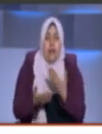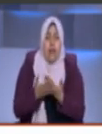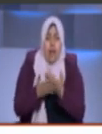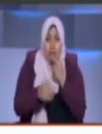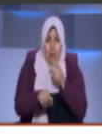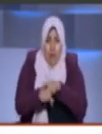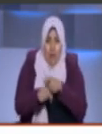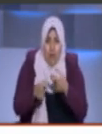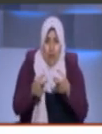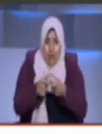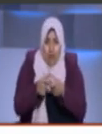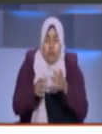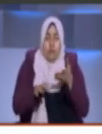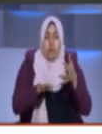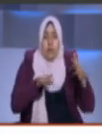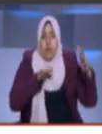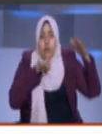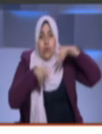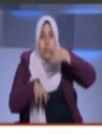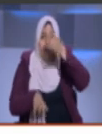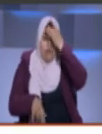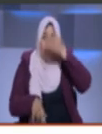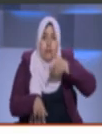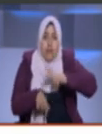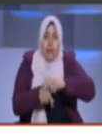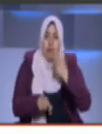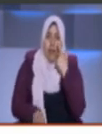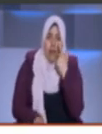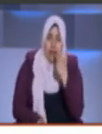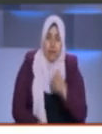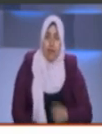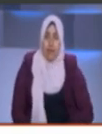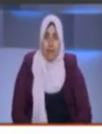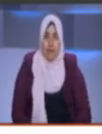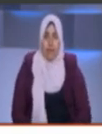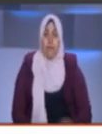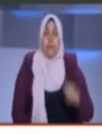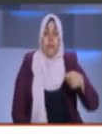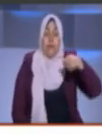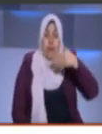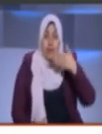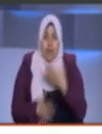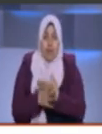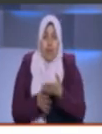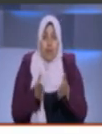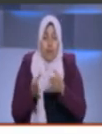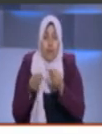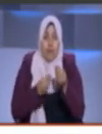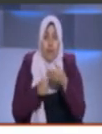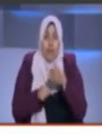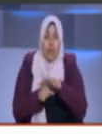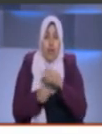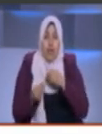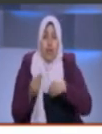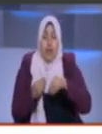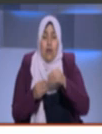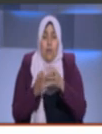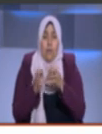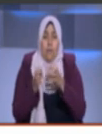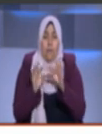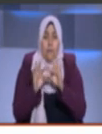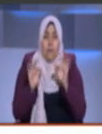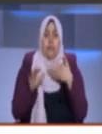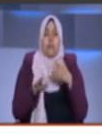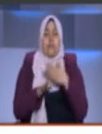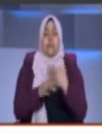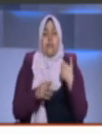سيؤدي إلى عودة جديدة للعدوى. لمزيد من النقاش حول هذا الموضوع ينضم